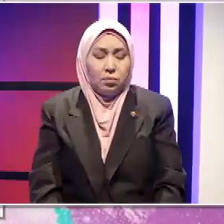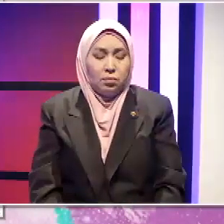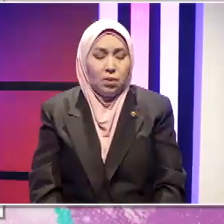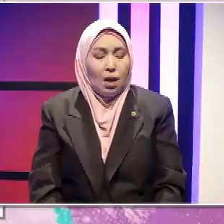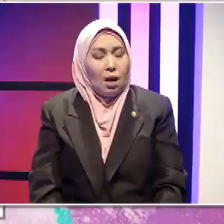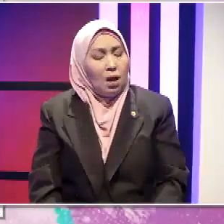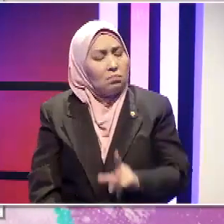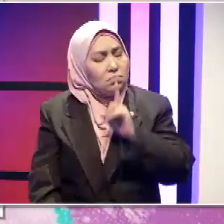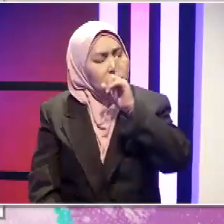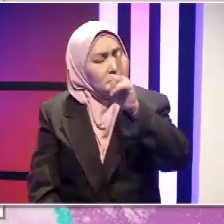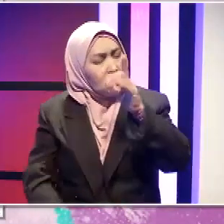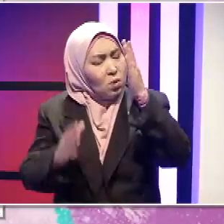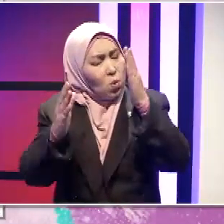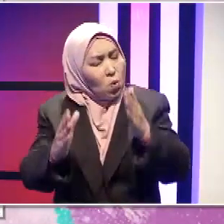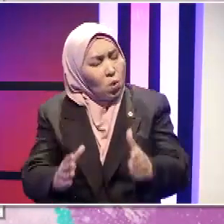Hai in